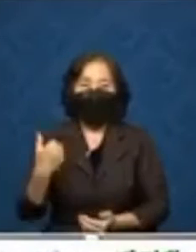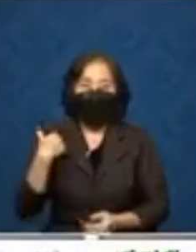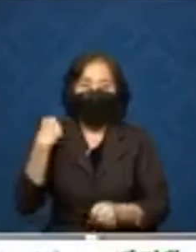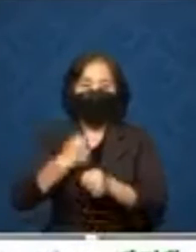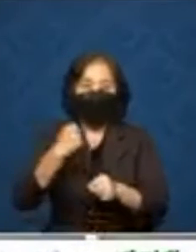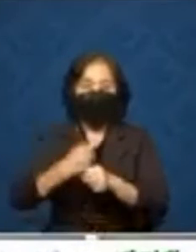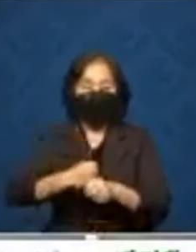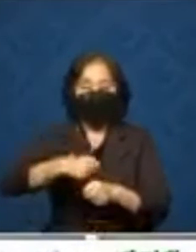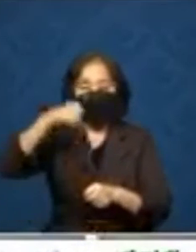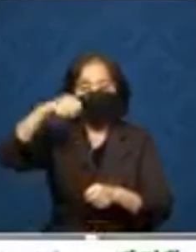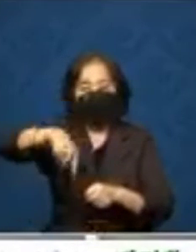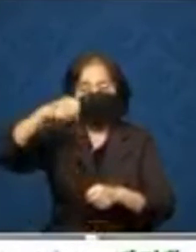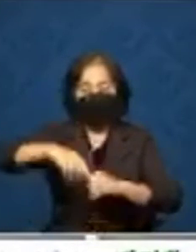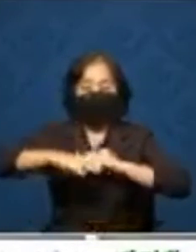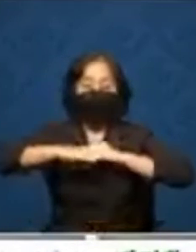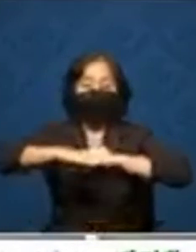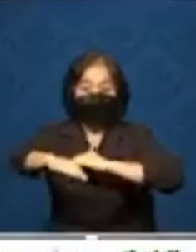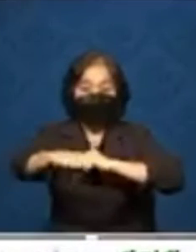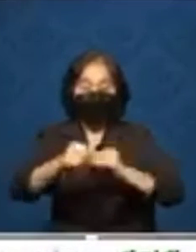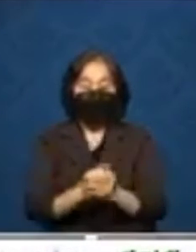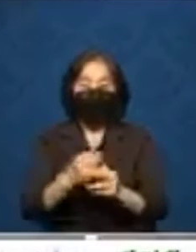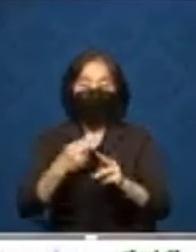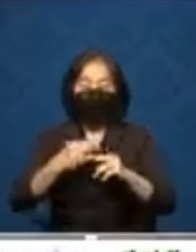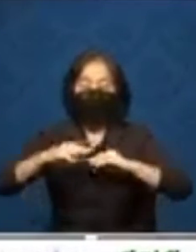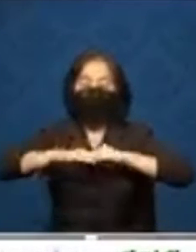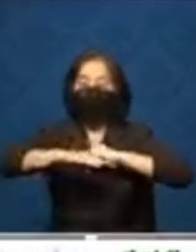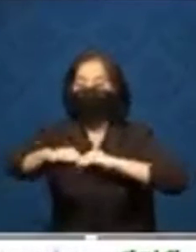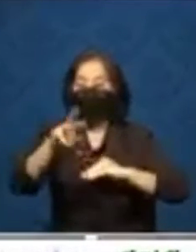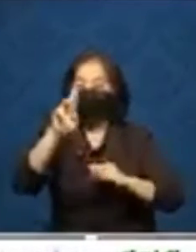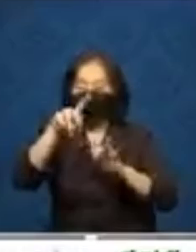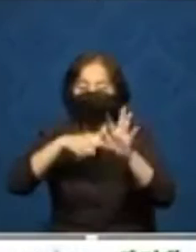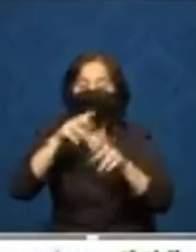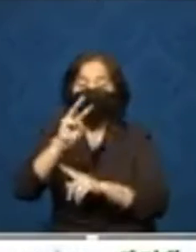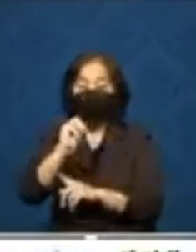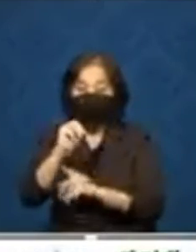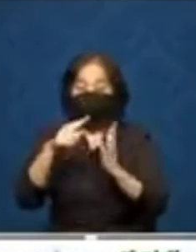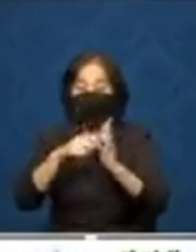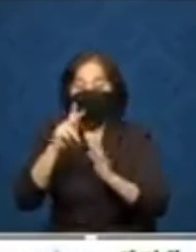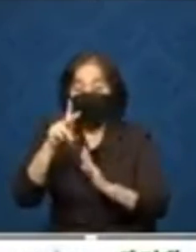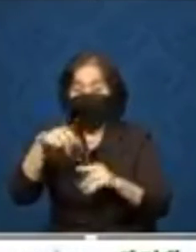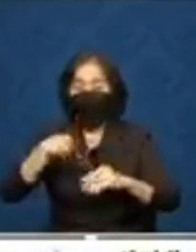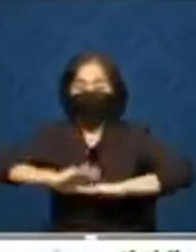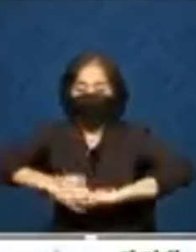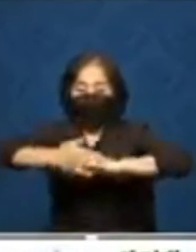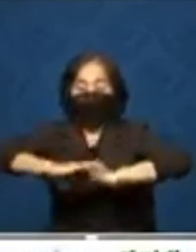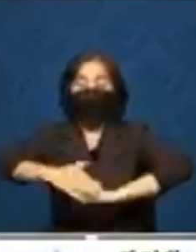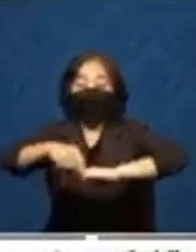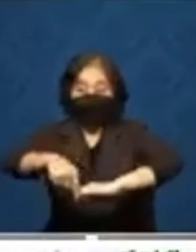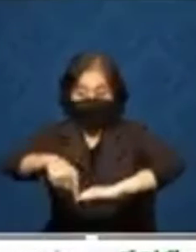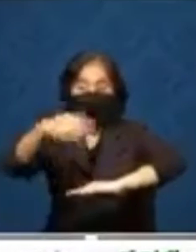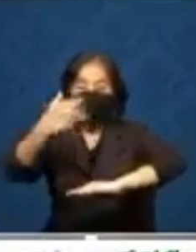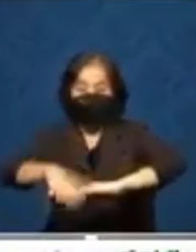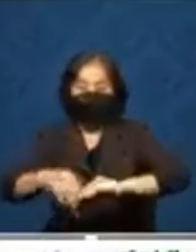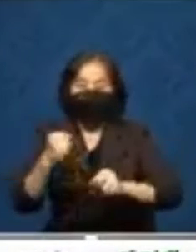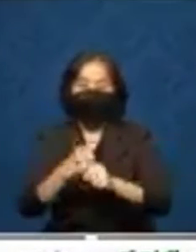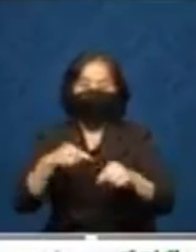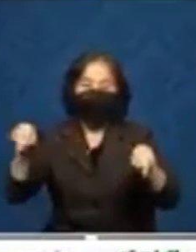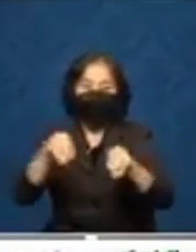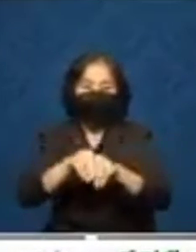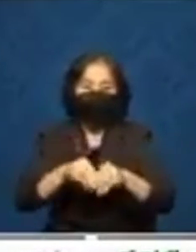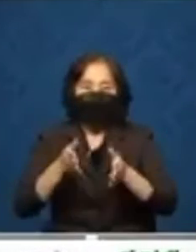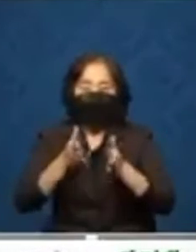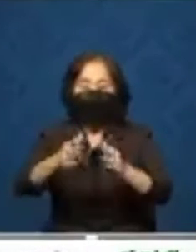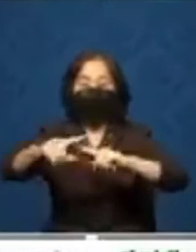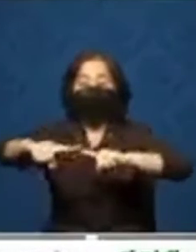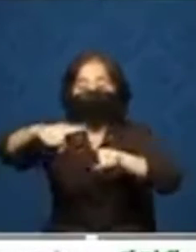นนร่ม925ค่ะมีสภาพขรุขระตลอดทั้งเส้นนะคะโดยเฉพาะช่วงที่จะไปออกถนน ICD ช่